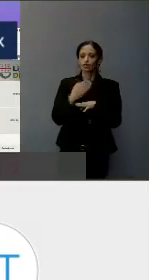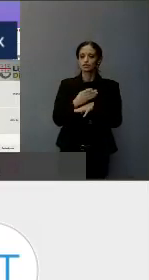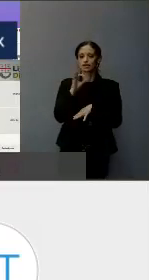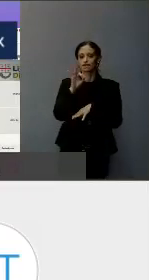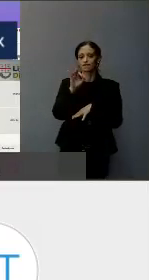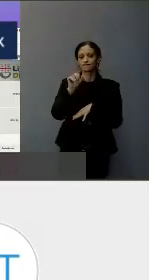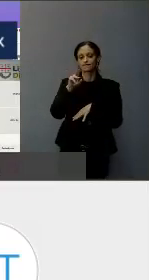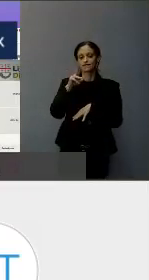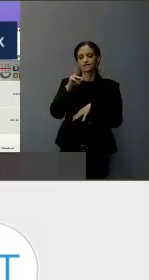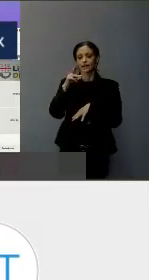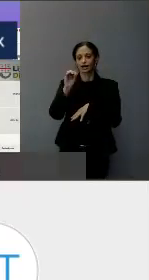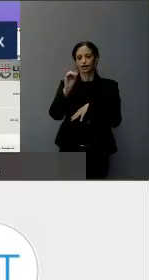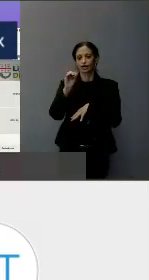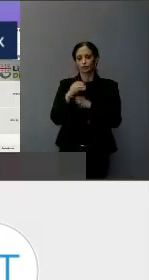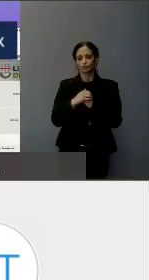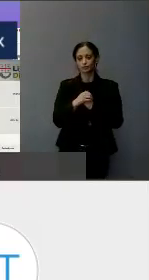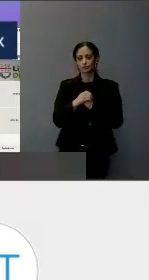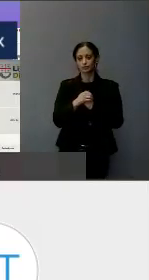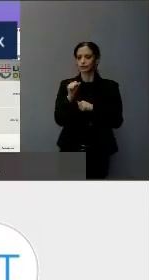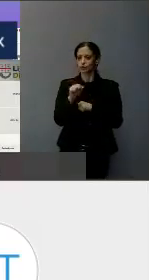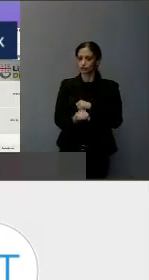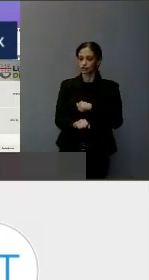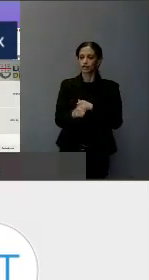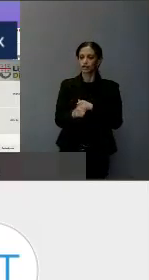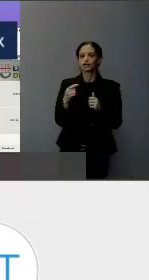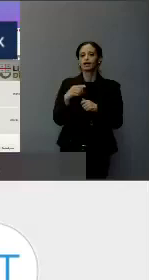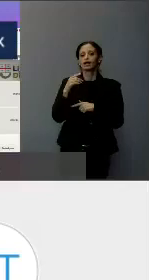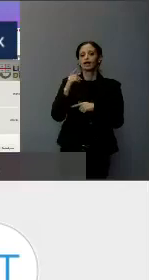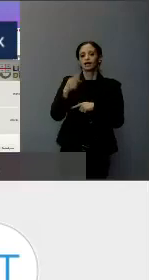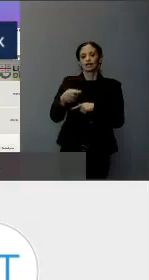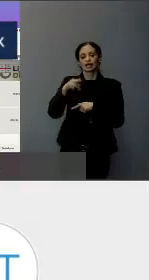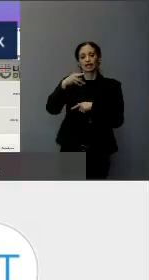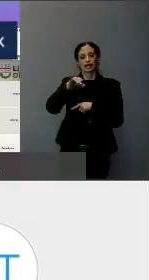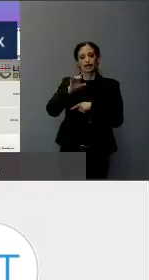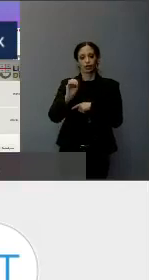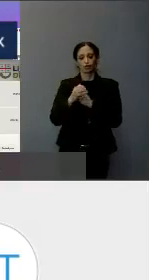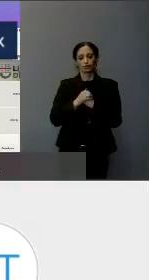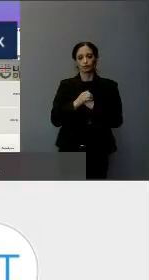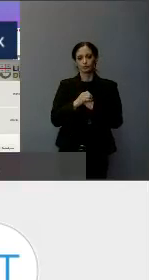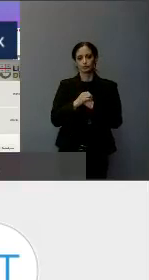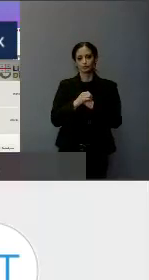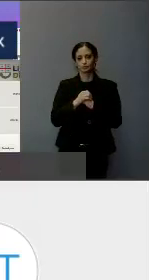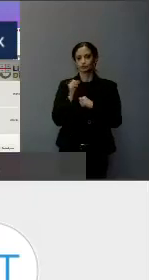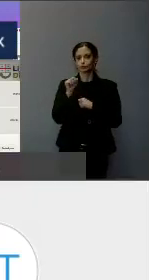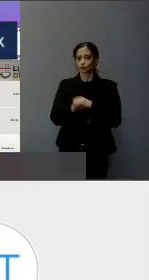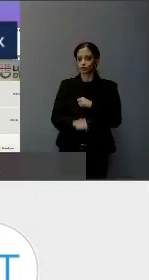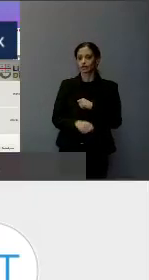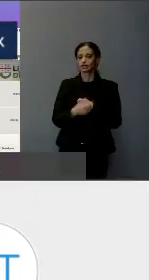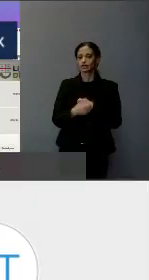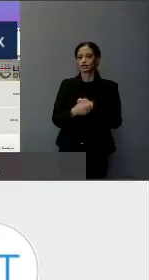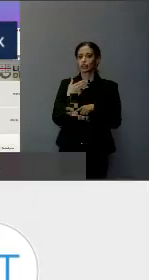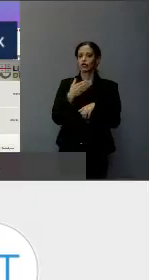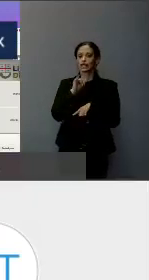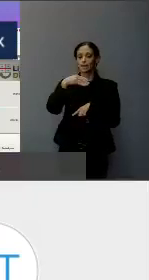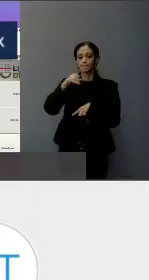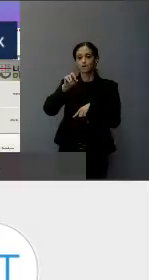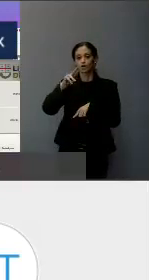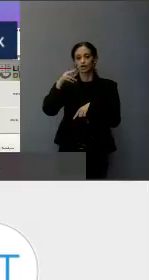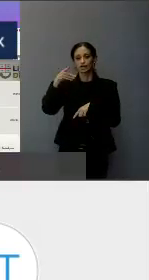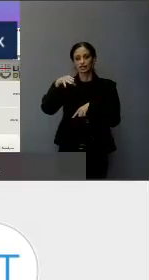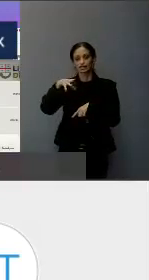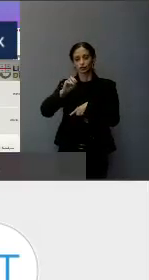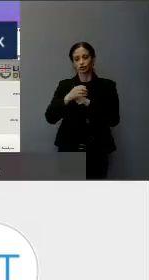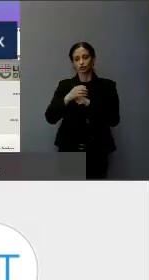ferrero contrario tele grillo comprarle o scegliere immordino